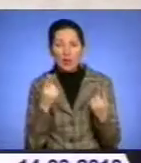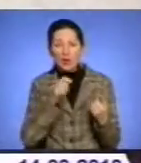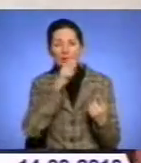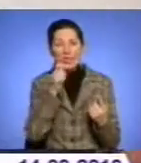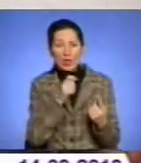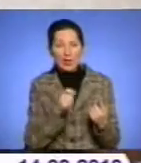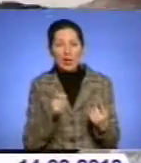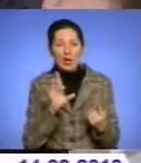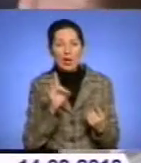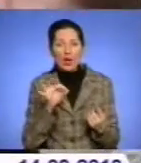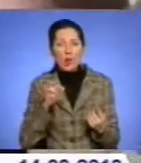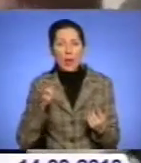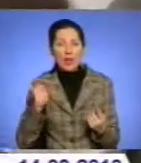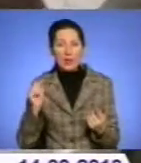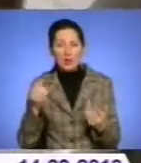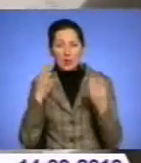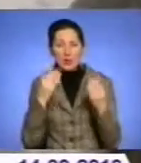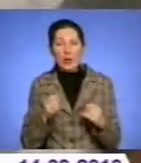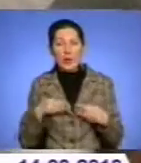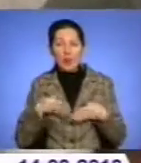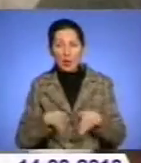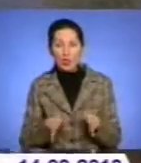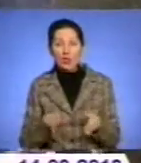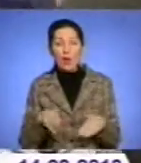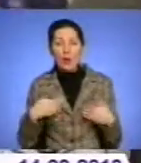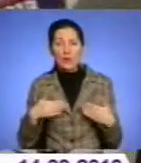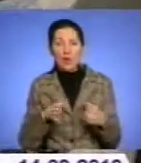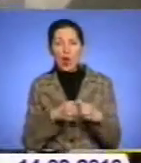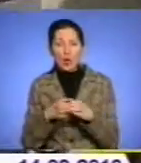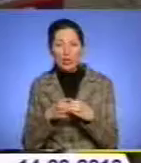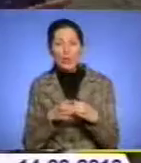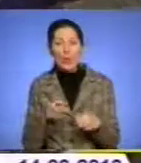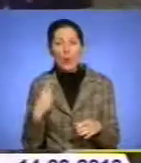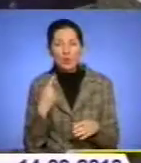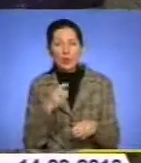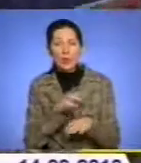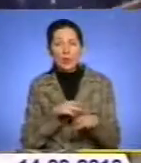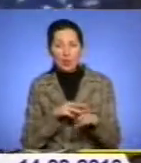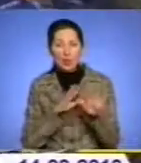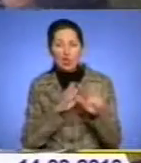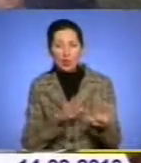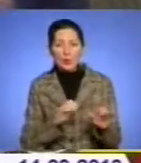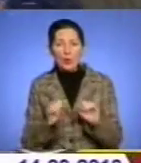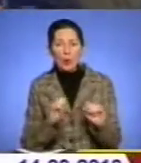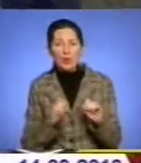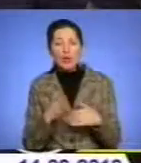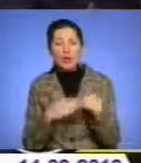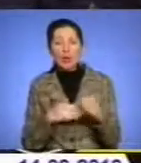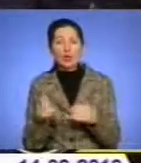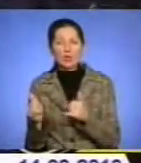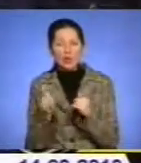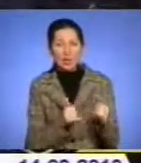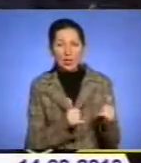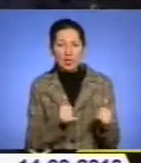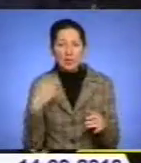Романенко. Із днем народження іменинника привітав колектив обласної міліції. Заступник начальника управління кадрового забезпечення управління МВС України